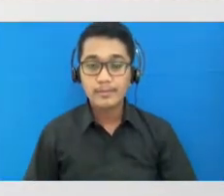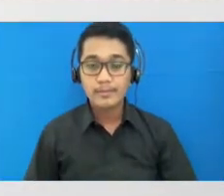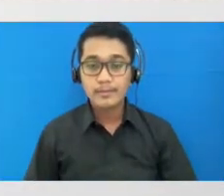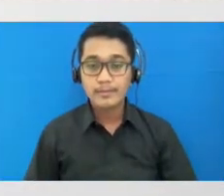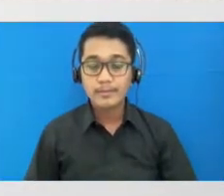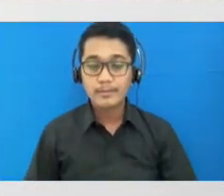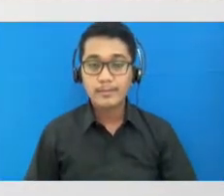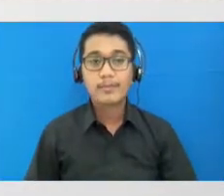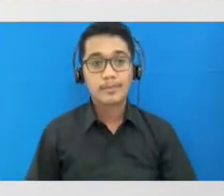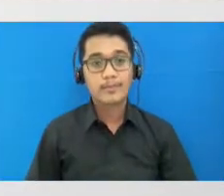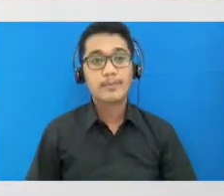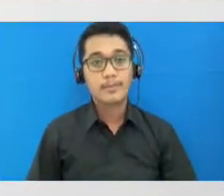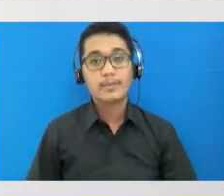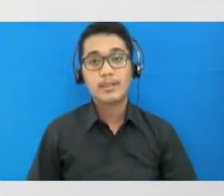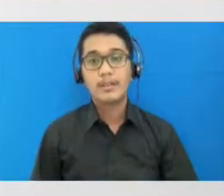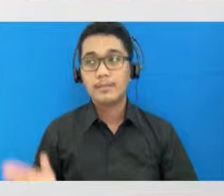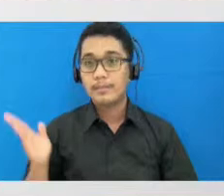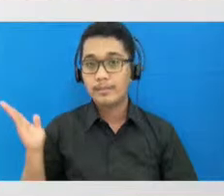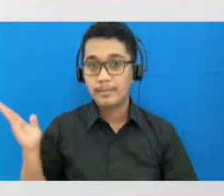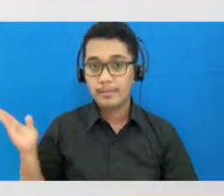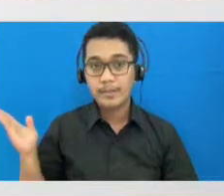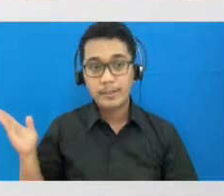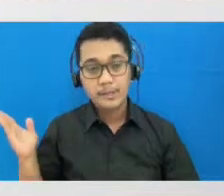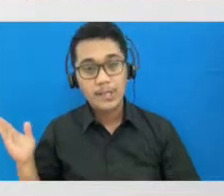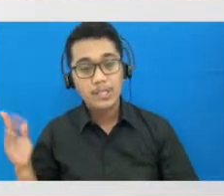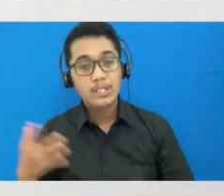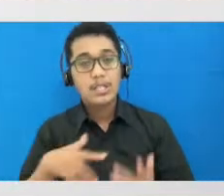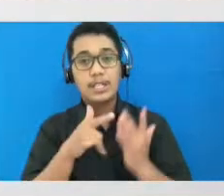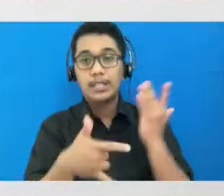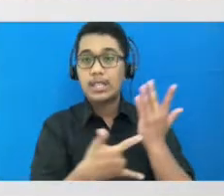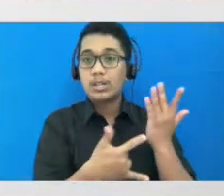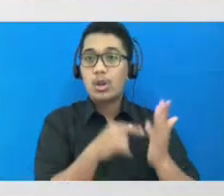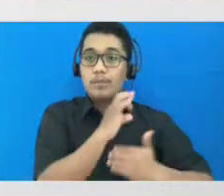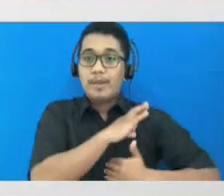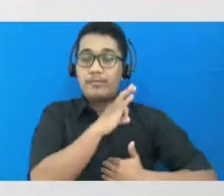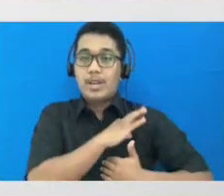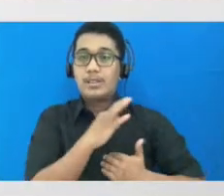Lalu kalau berbicara mengenai pemanfaatan teknologi yang telah